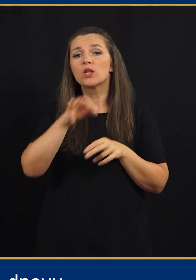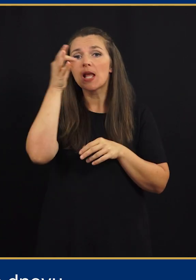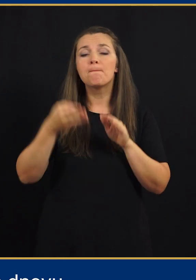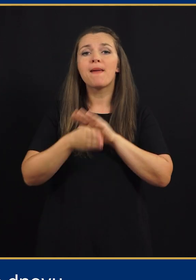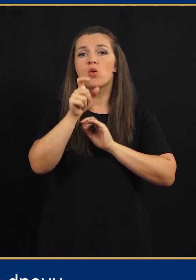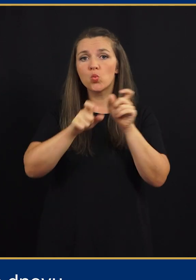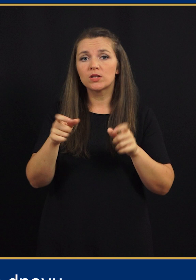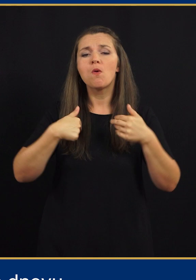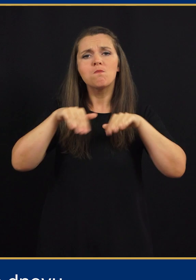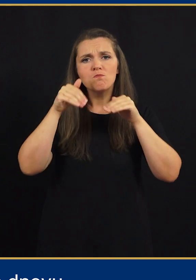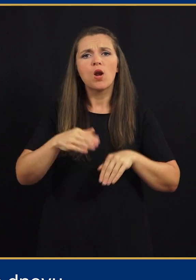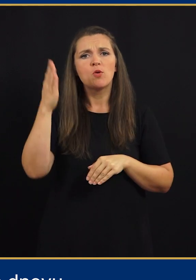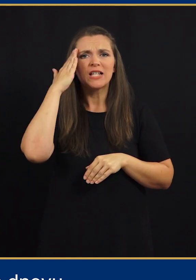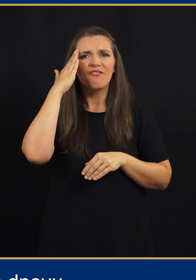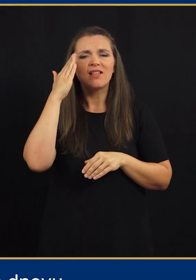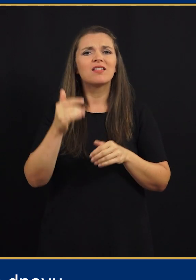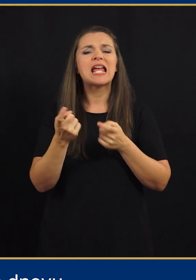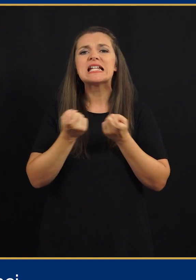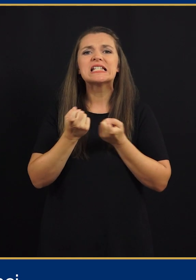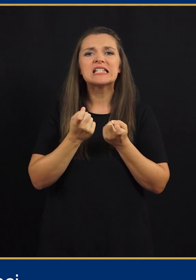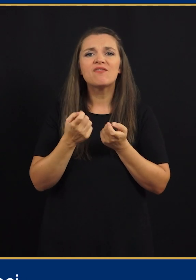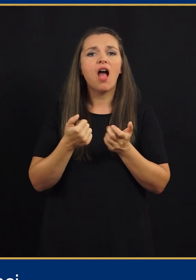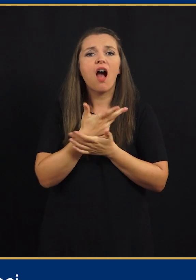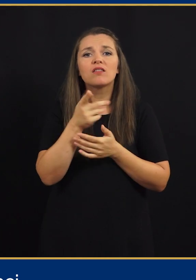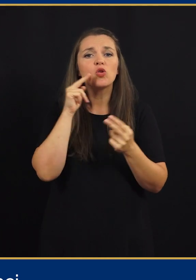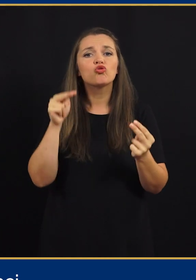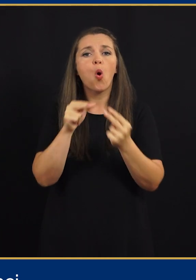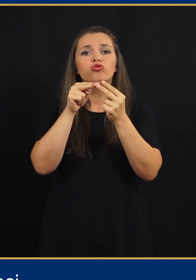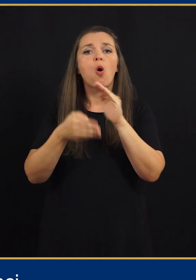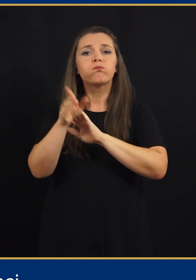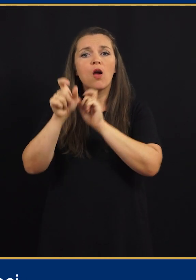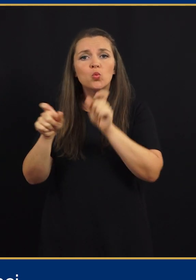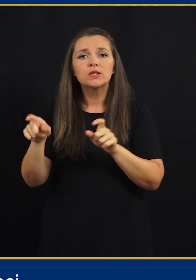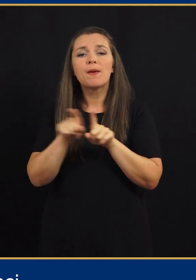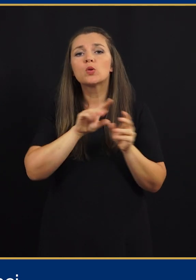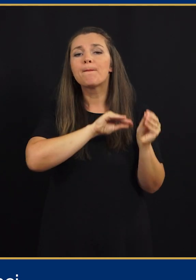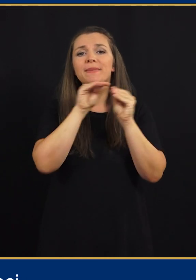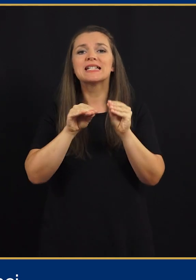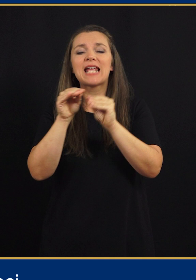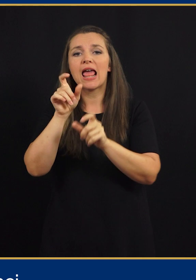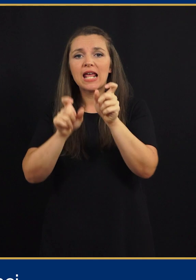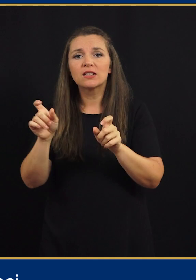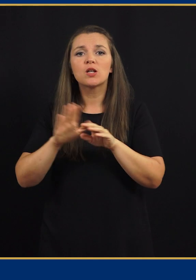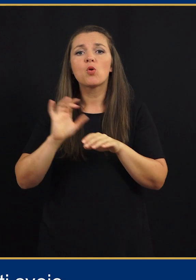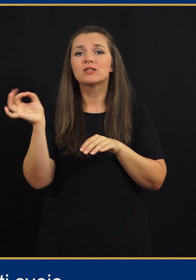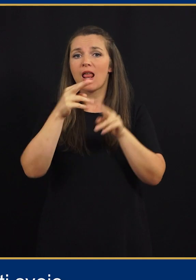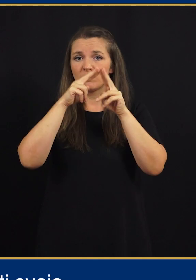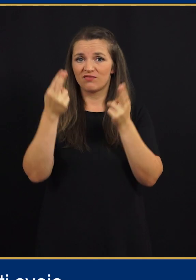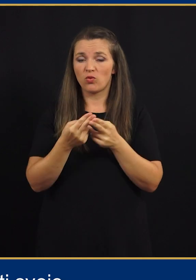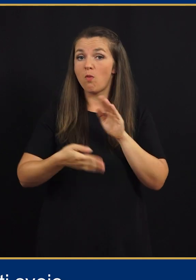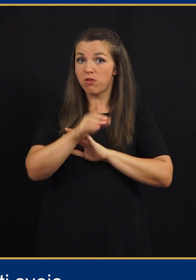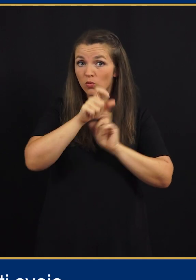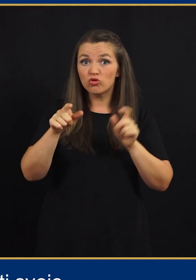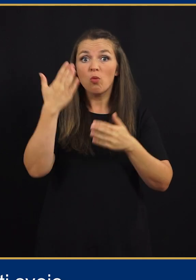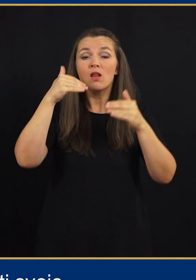dnevu beguncev, se moramo zavedati izzivov, s katerimi se soočajo begunci in priseljenci po vsem svetu. Begunci so